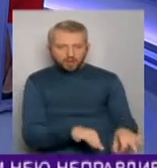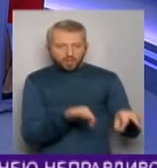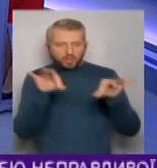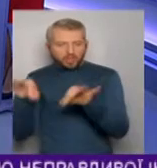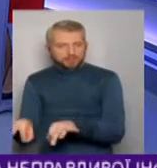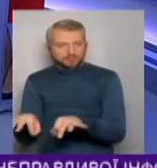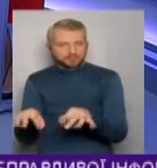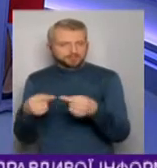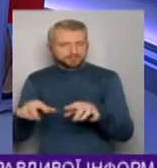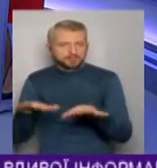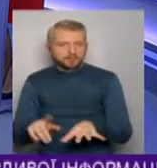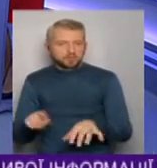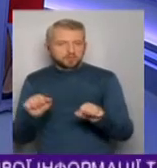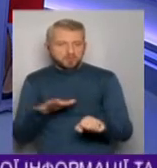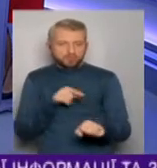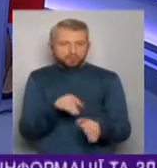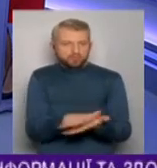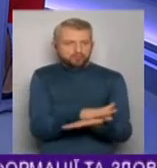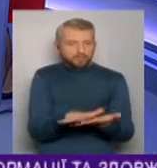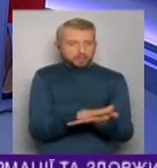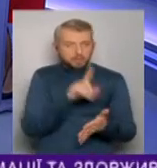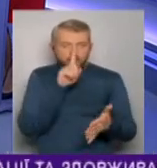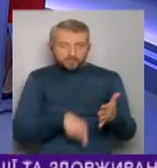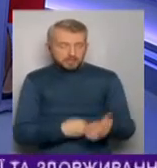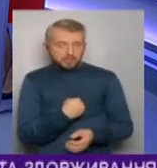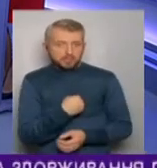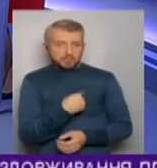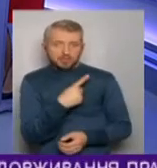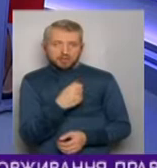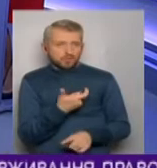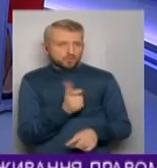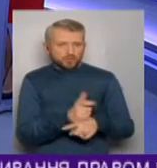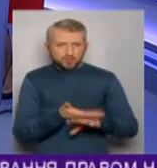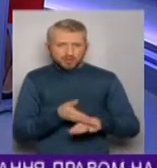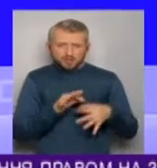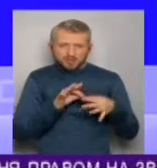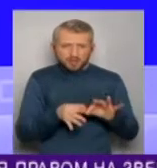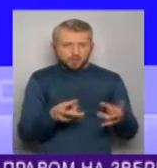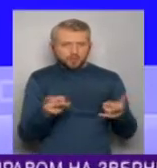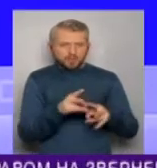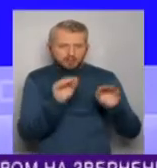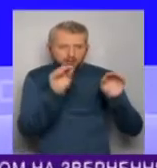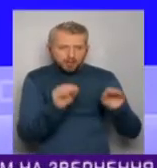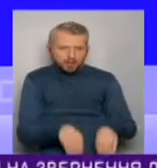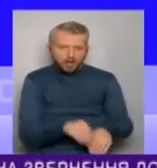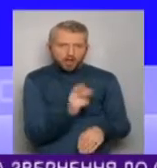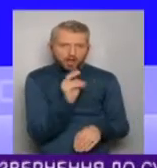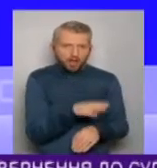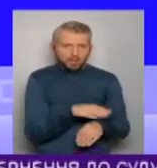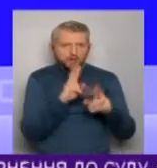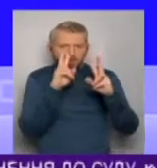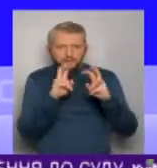Значить, для того, щоб можна було. Але повірте мені, це за дуже складна процедура. Це треба скласти акт, провести обстеження